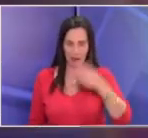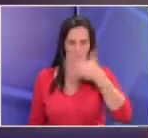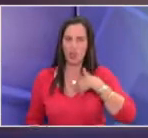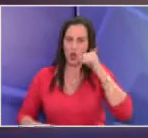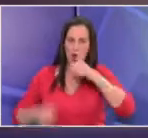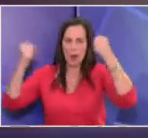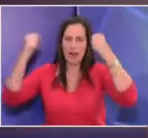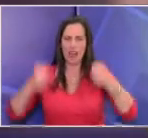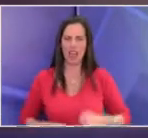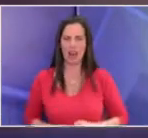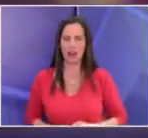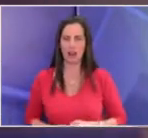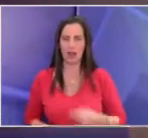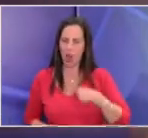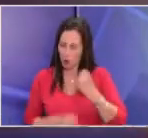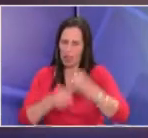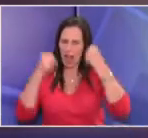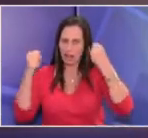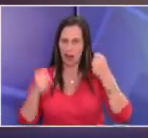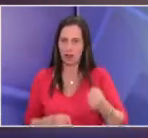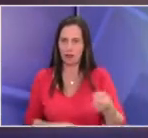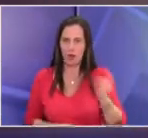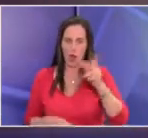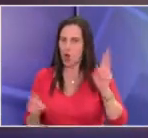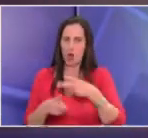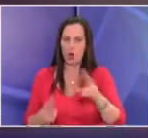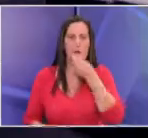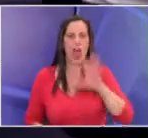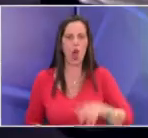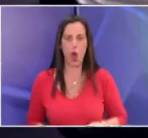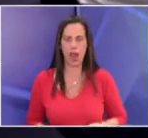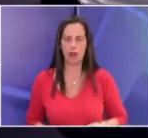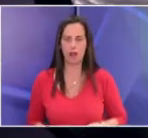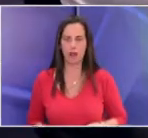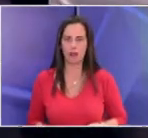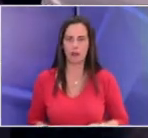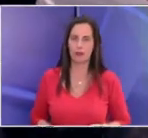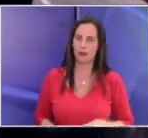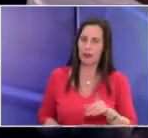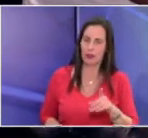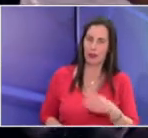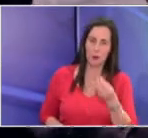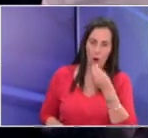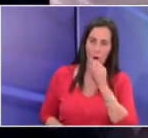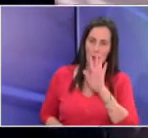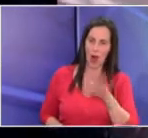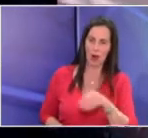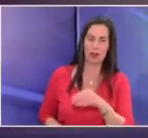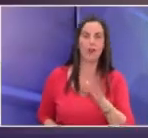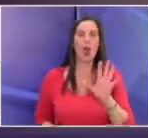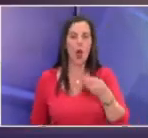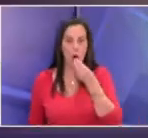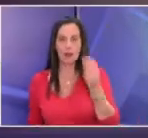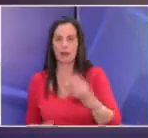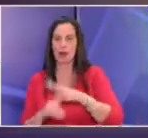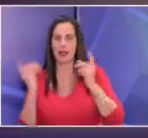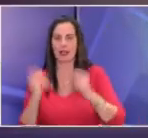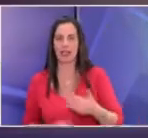קודם כל. שום דבר, אם לא אשתך, אתה הלכת פייפל. ושל הטייקון. זה נכון. אז יאללה. אז אני אומר לך שאנחנו עבדים,